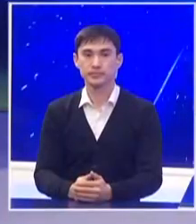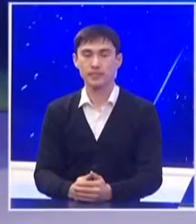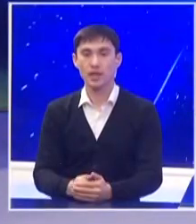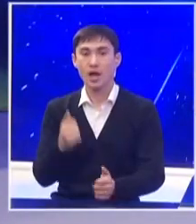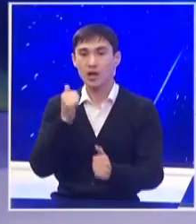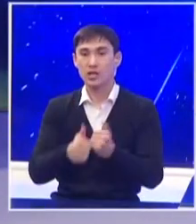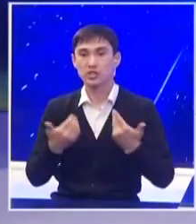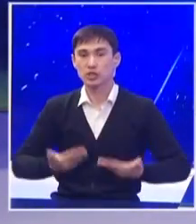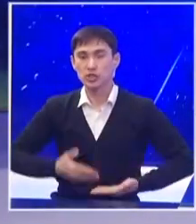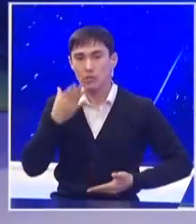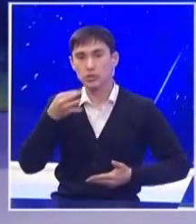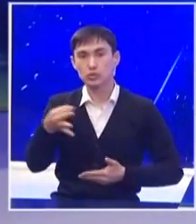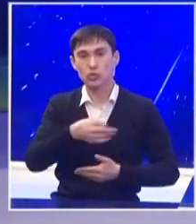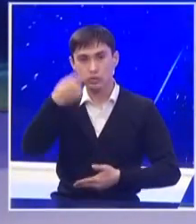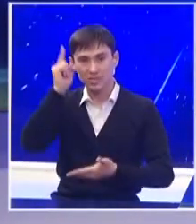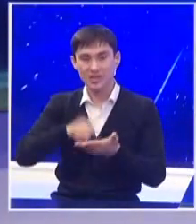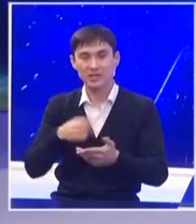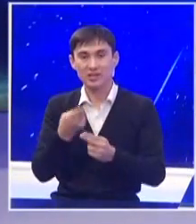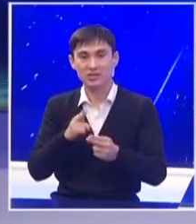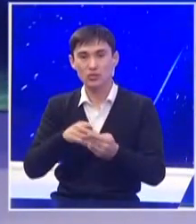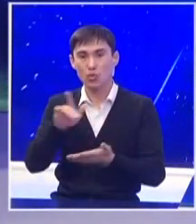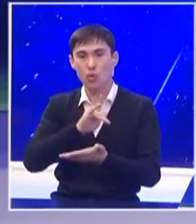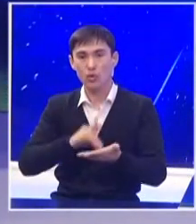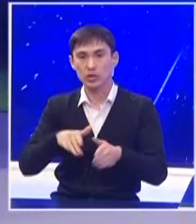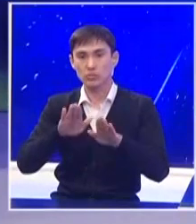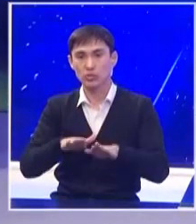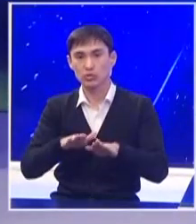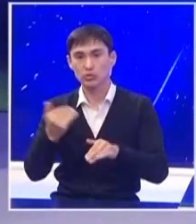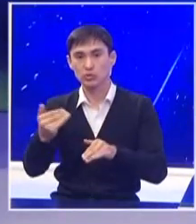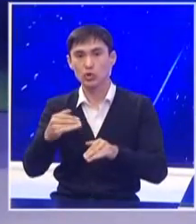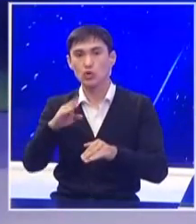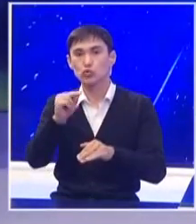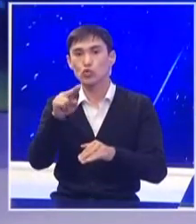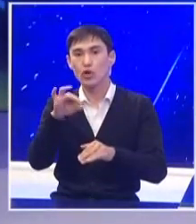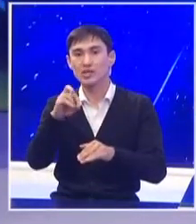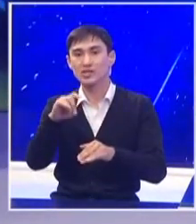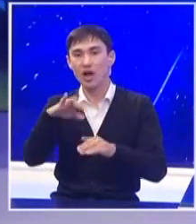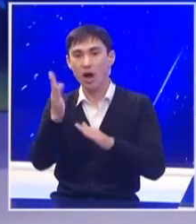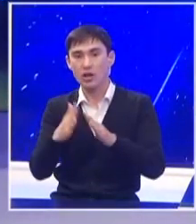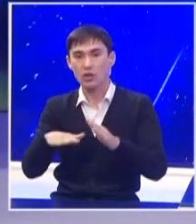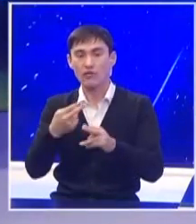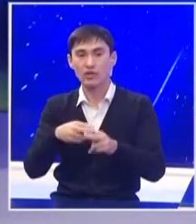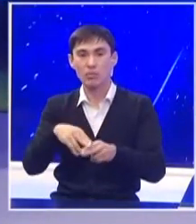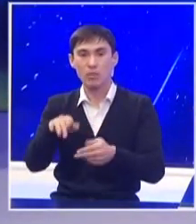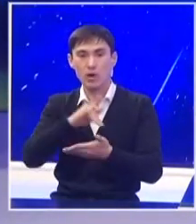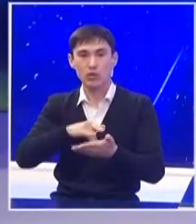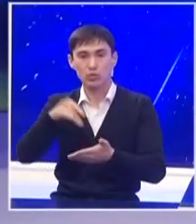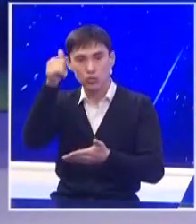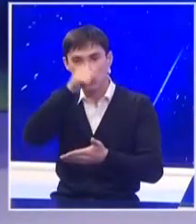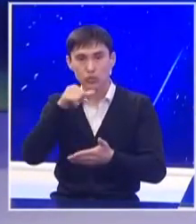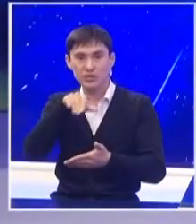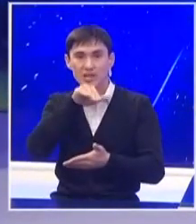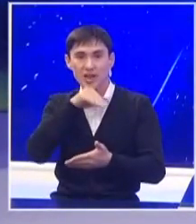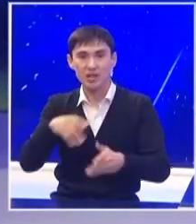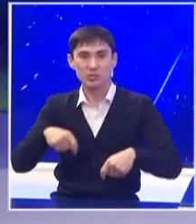Пожалуй, каждый житель Алматинской области знает этот небольшой город, расположенный у подножия Джунгарского Алатау. В этом году Текелей отмечает свой